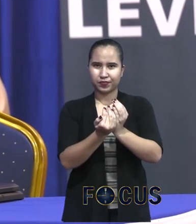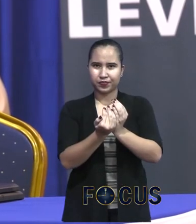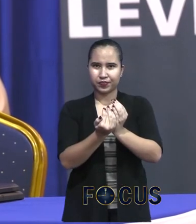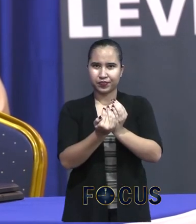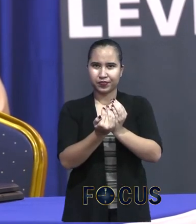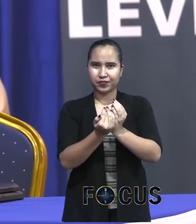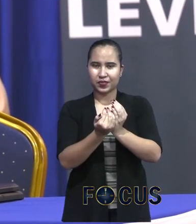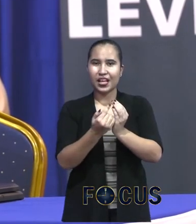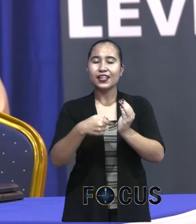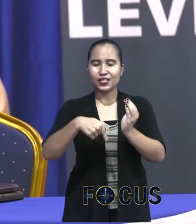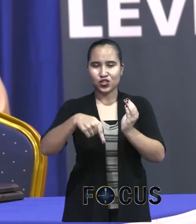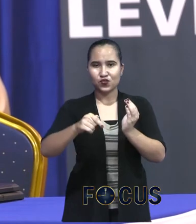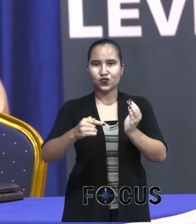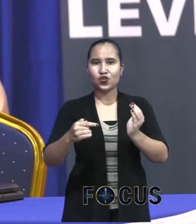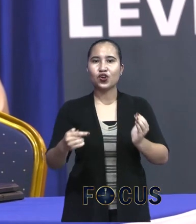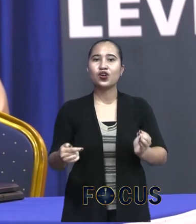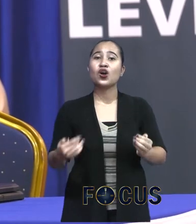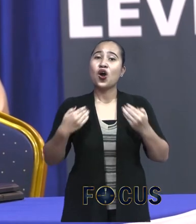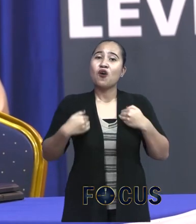de volksgezondheid.